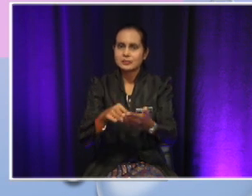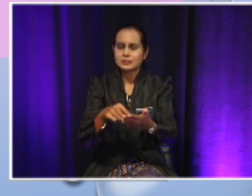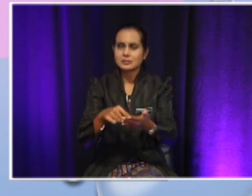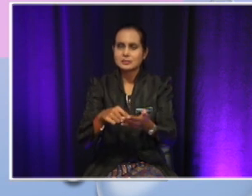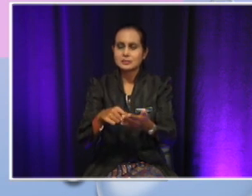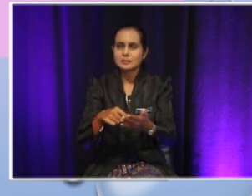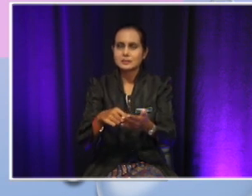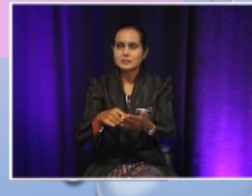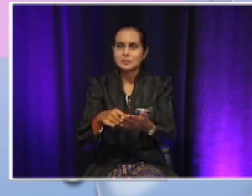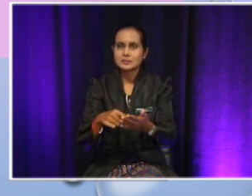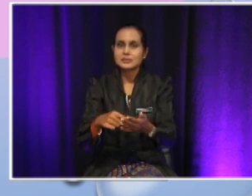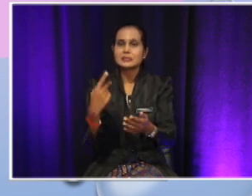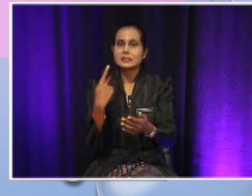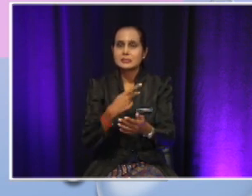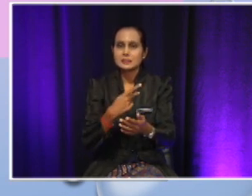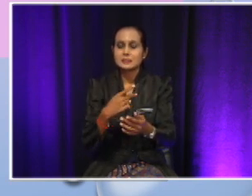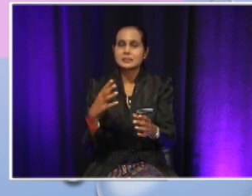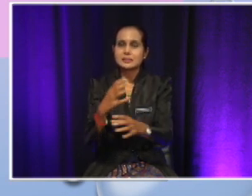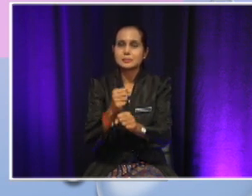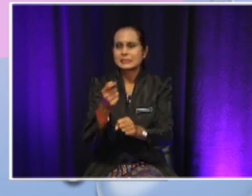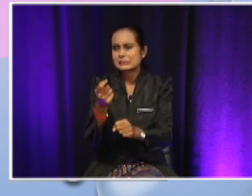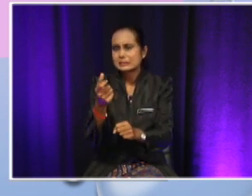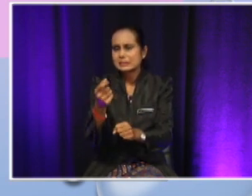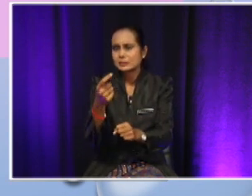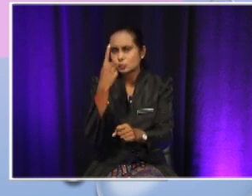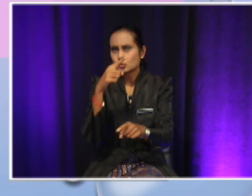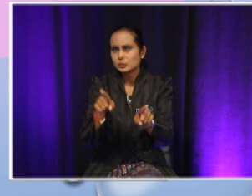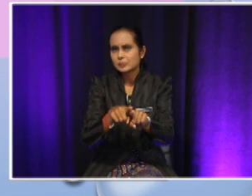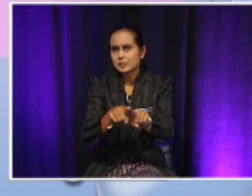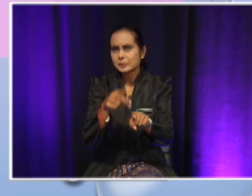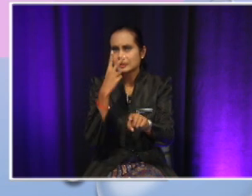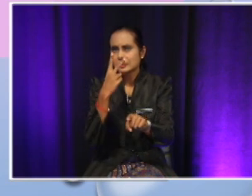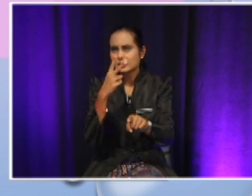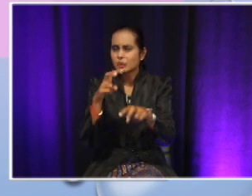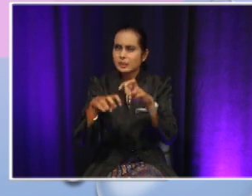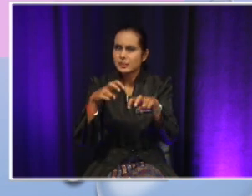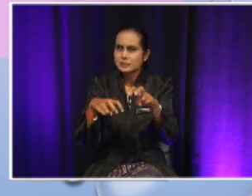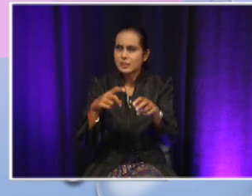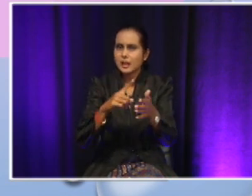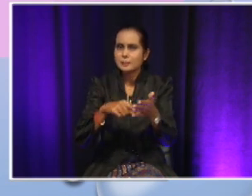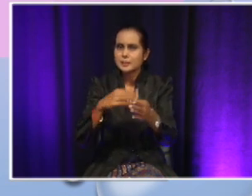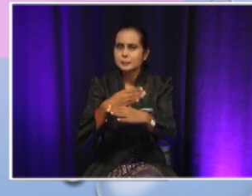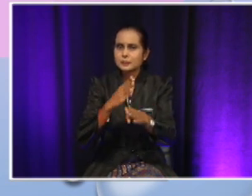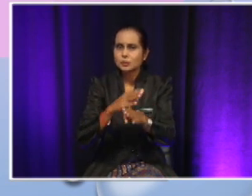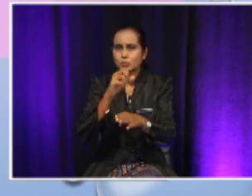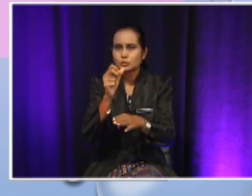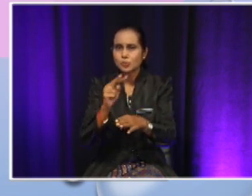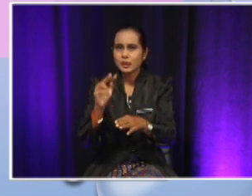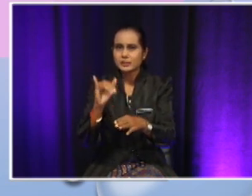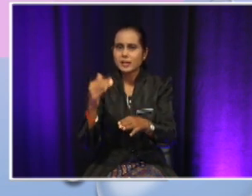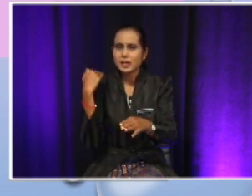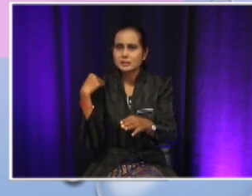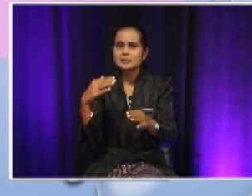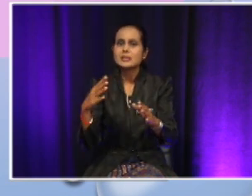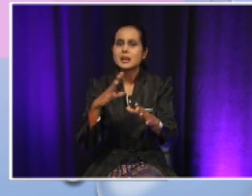pun, kita dapat sedikit untuk bersama-sama melihat, menganalisis apakah bentuk-bentuk soalan yang ada dan bagaimana cara